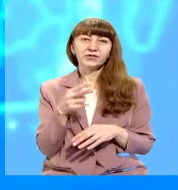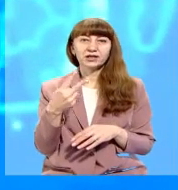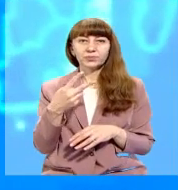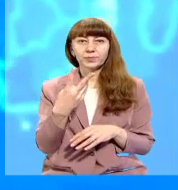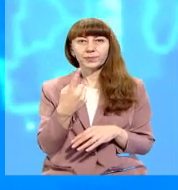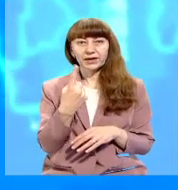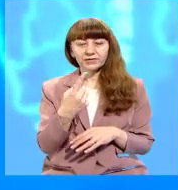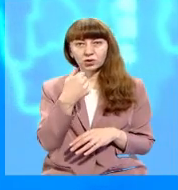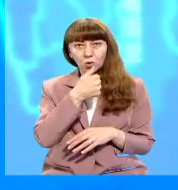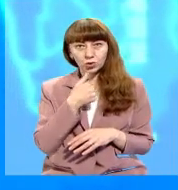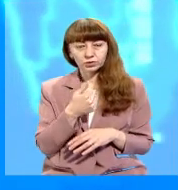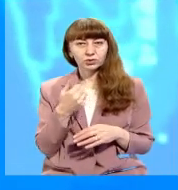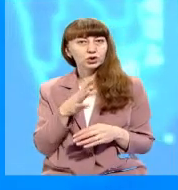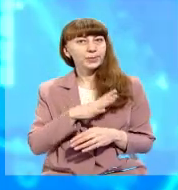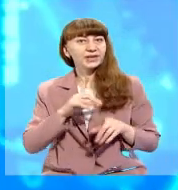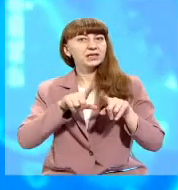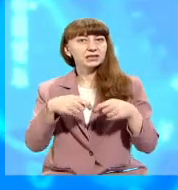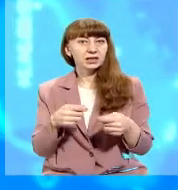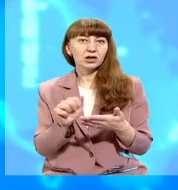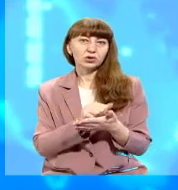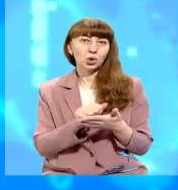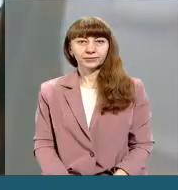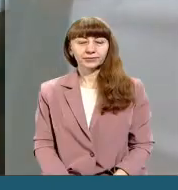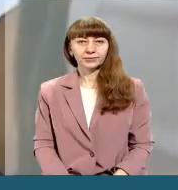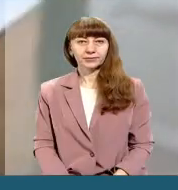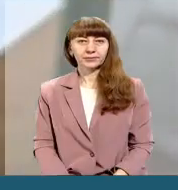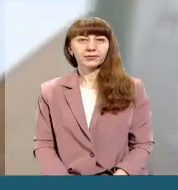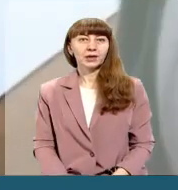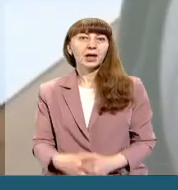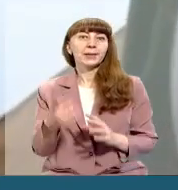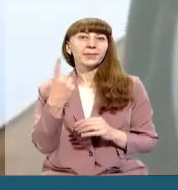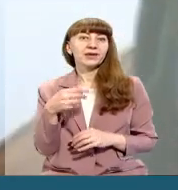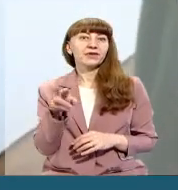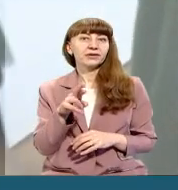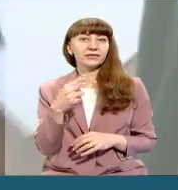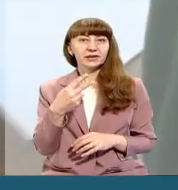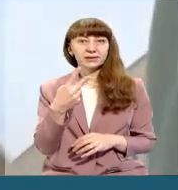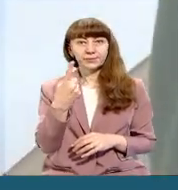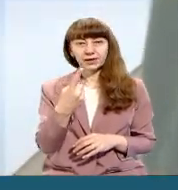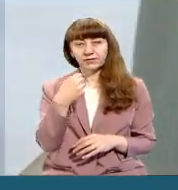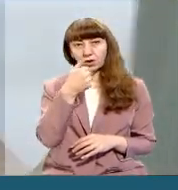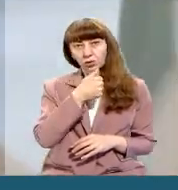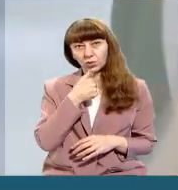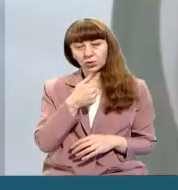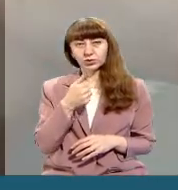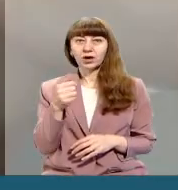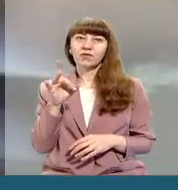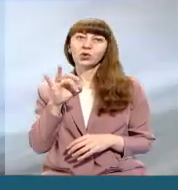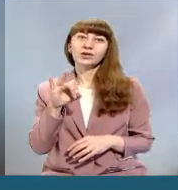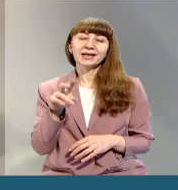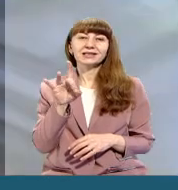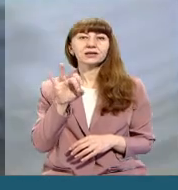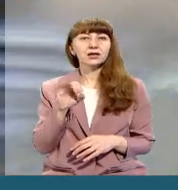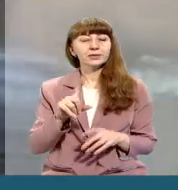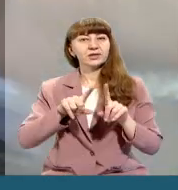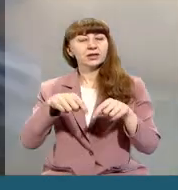20221 года уже предоставили входную декларацию так с 1 января 2021 года входную декларацию предоставили